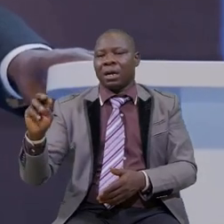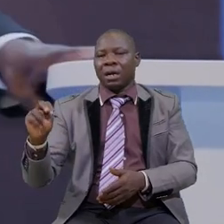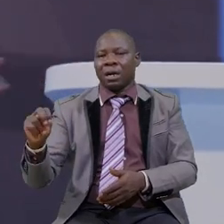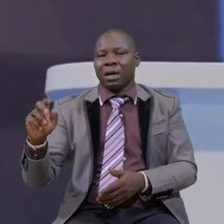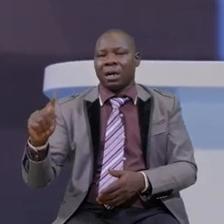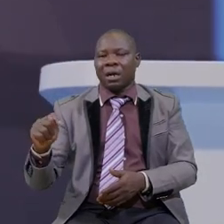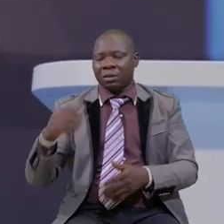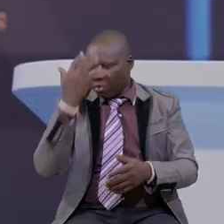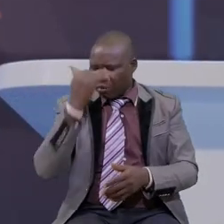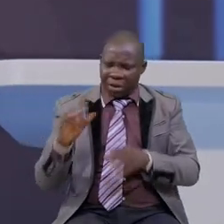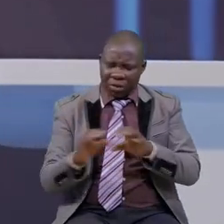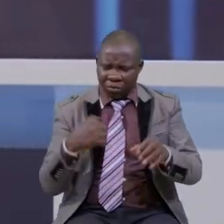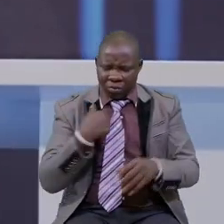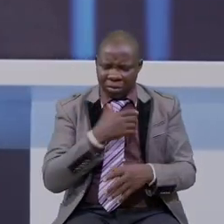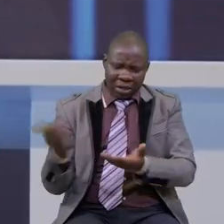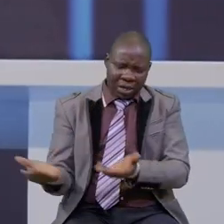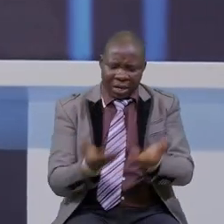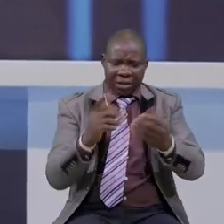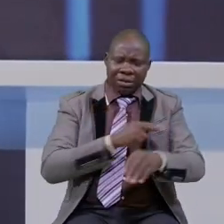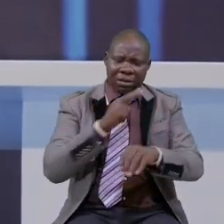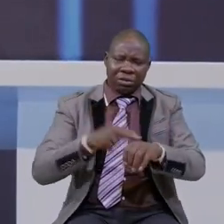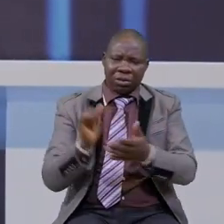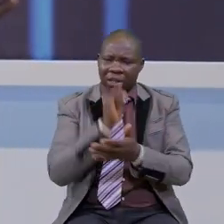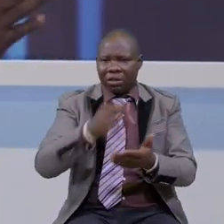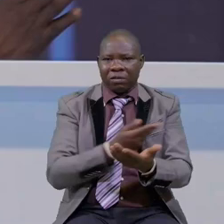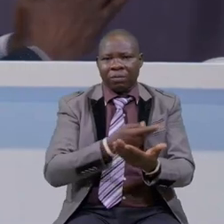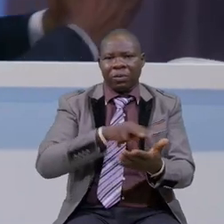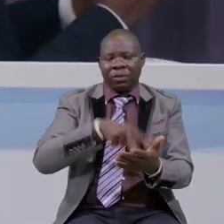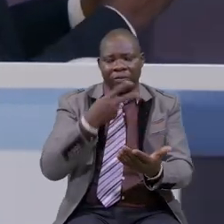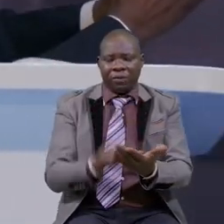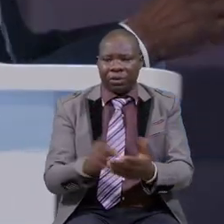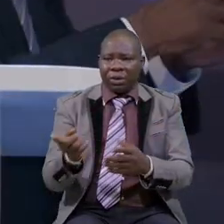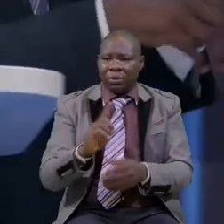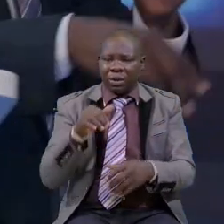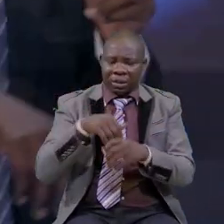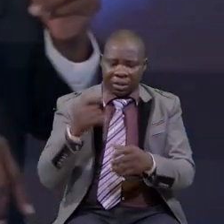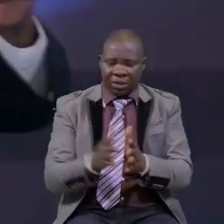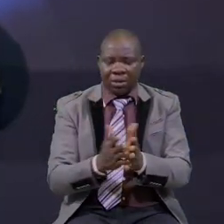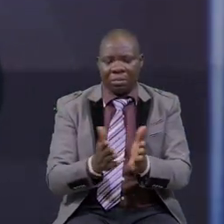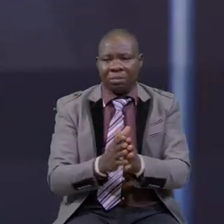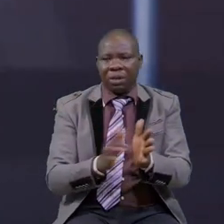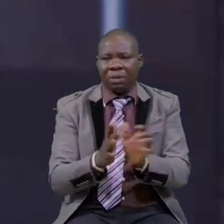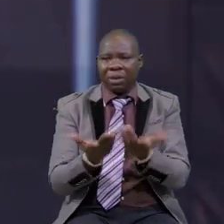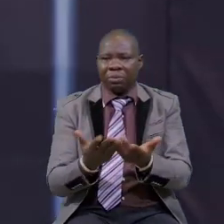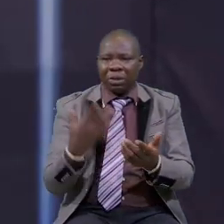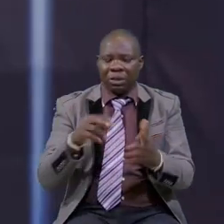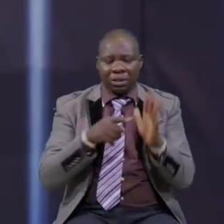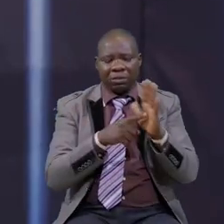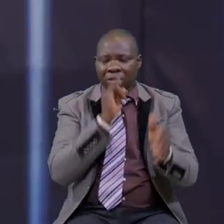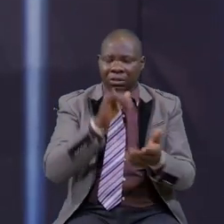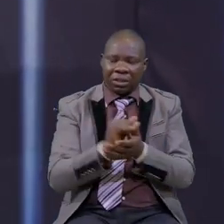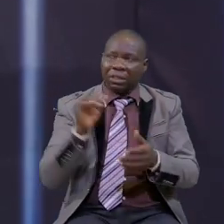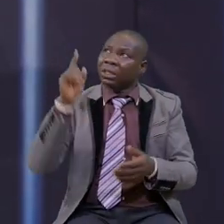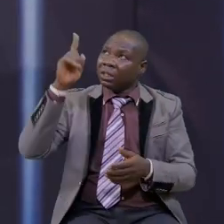la nature qui déchue, lorsque dans notre Bible, ici, la révélation est, il nous a donné la